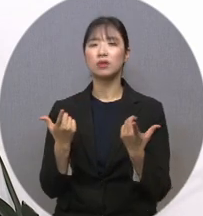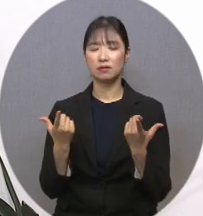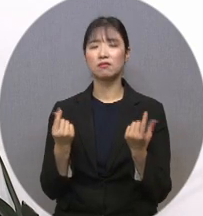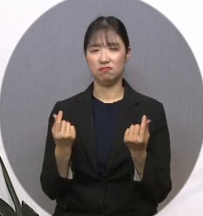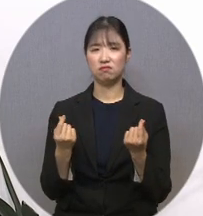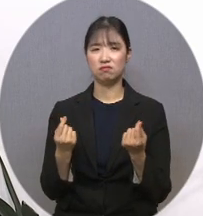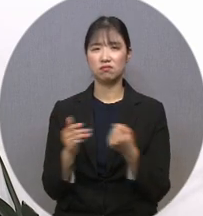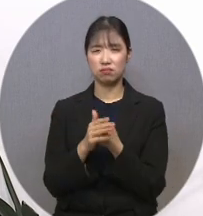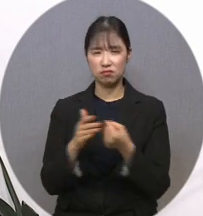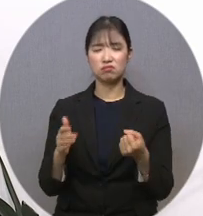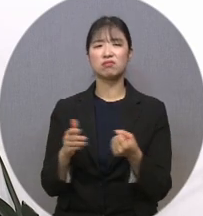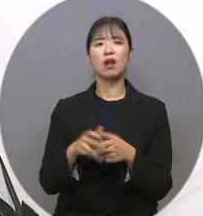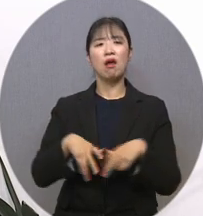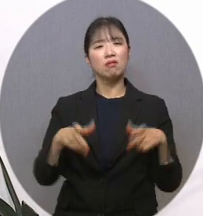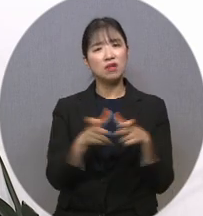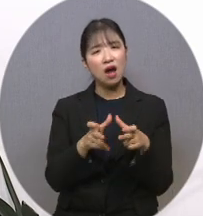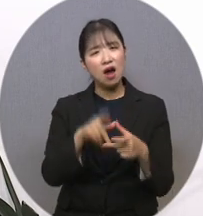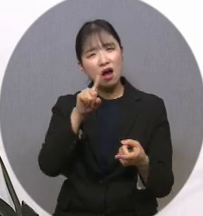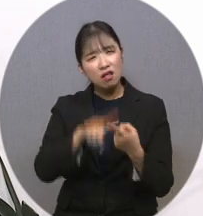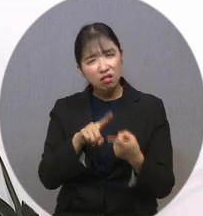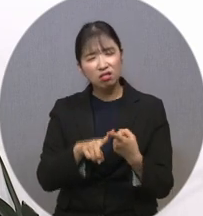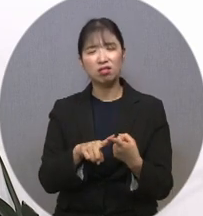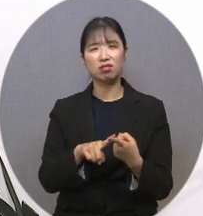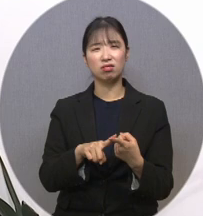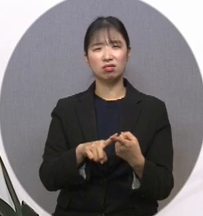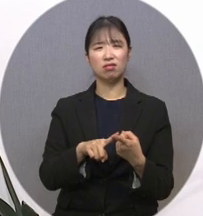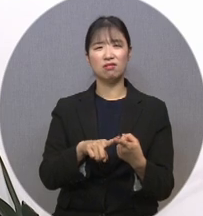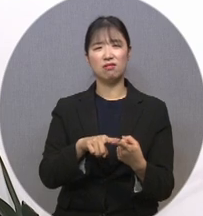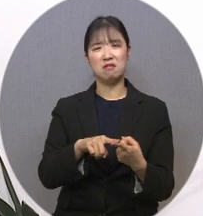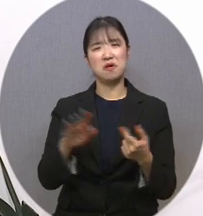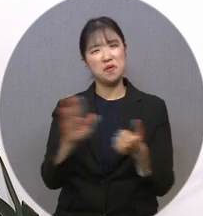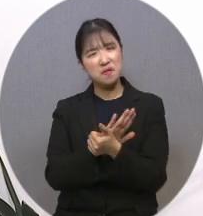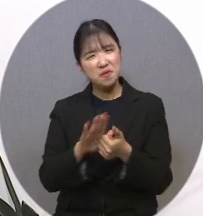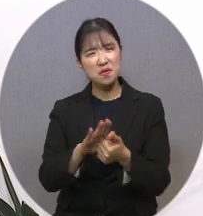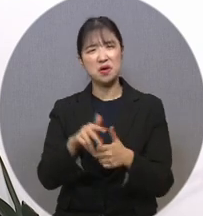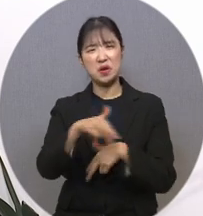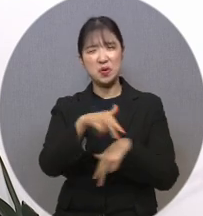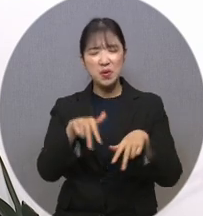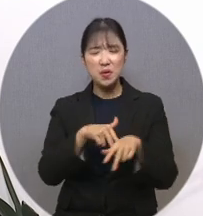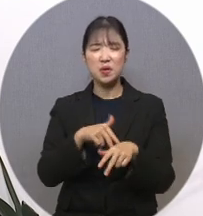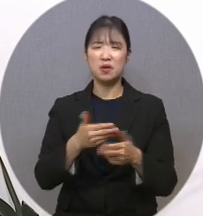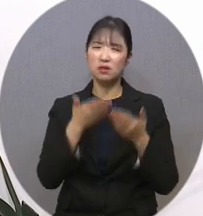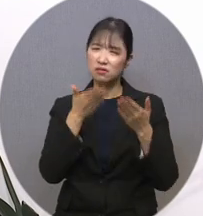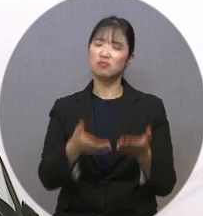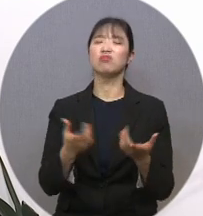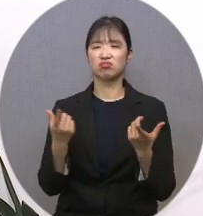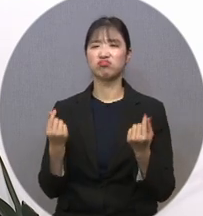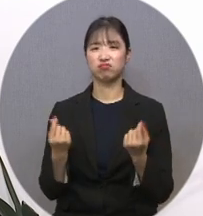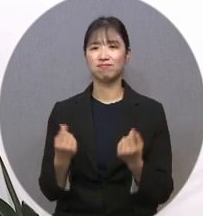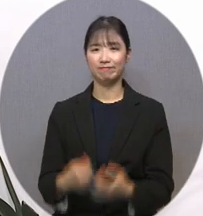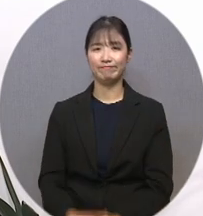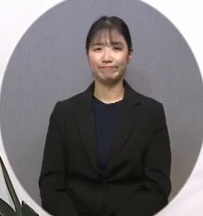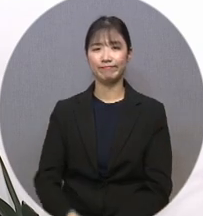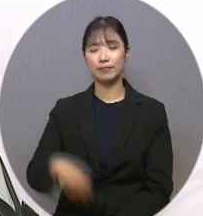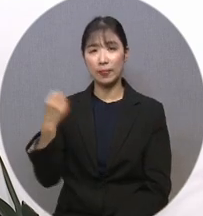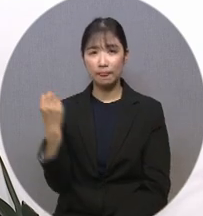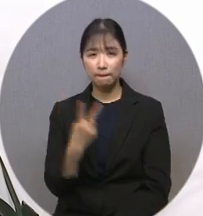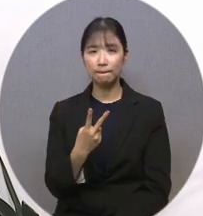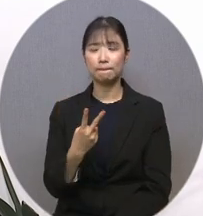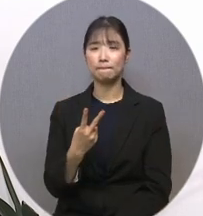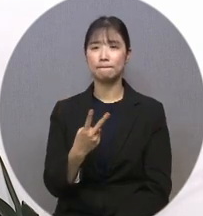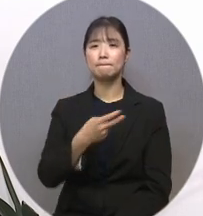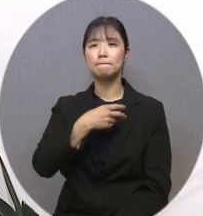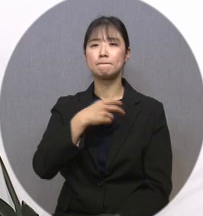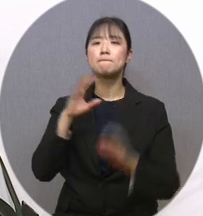정도니까, 장애인에 대한 권익이나 사회안전망, 복지제도도 마찬가지죠. 또 그